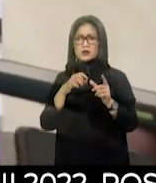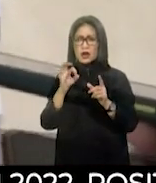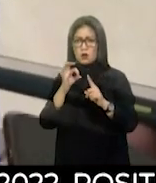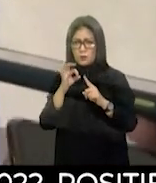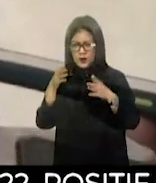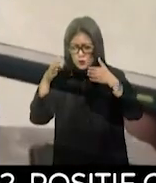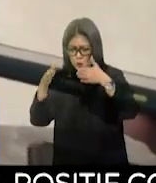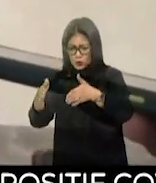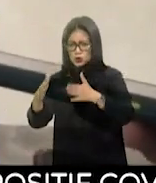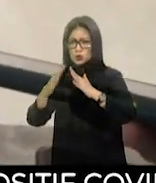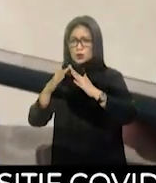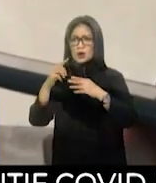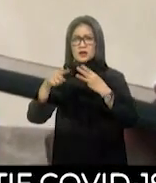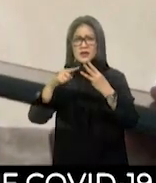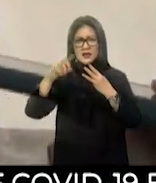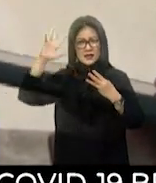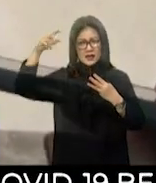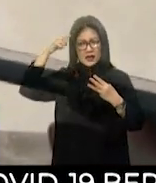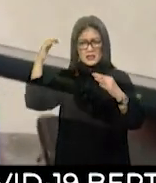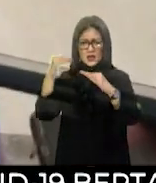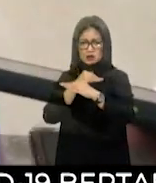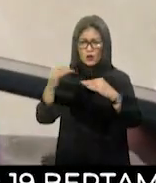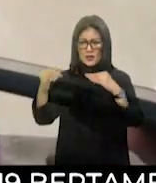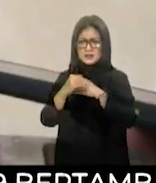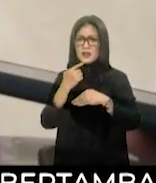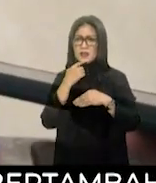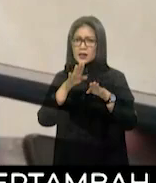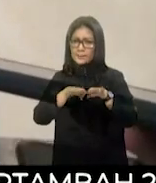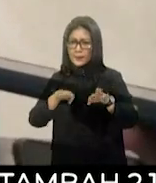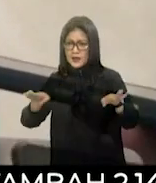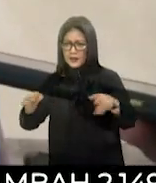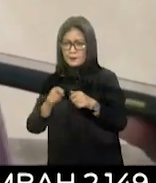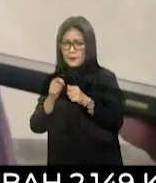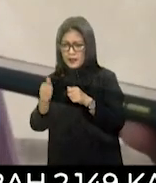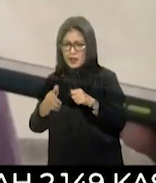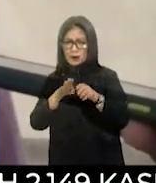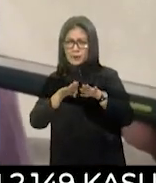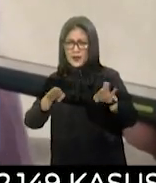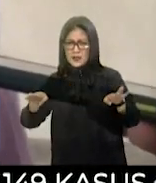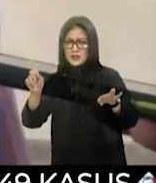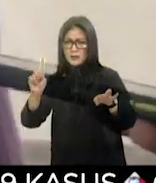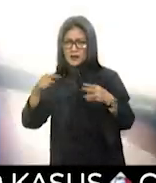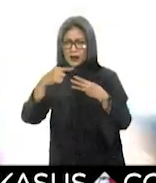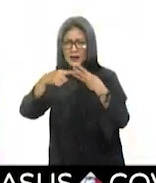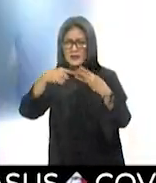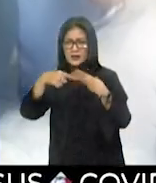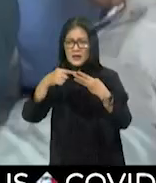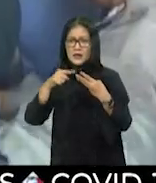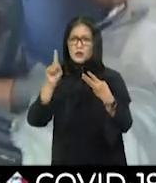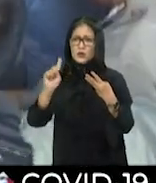perhubungan terkait dengan langsung parkir gitu ya gan retribusi parkir gitu tiga itu dulu kita tidak